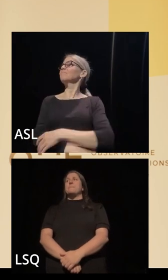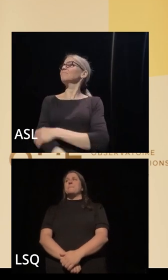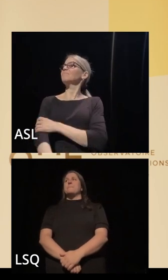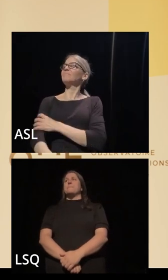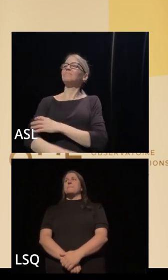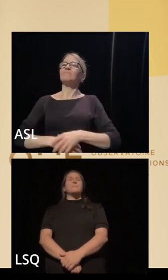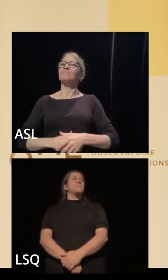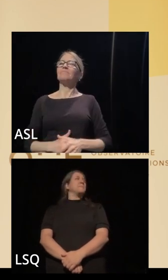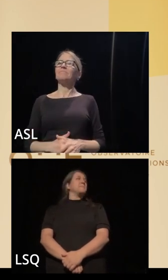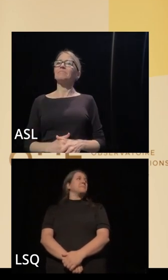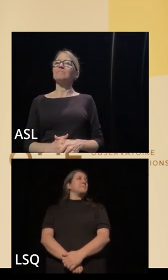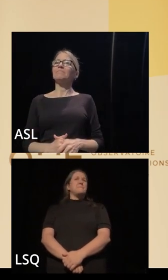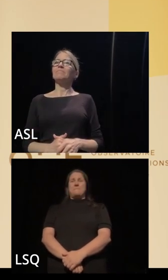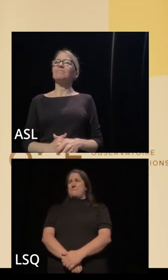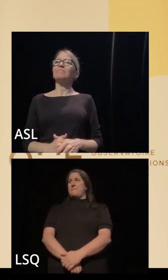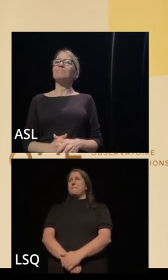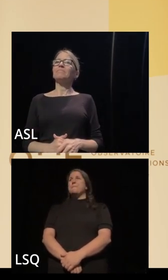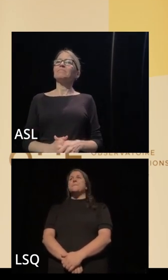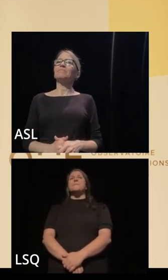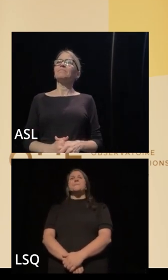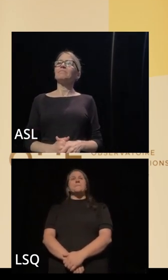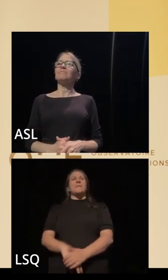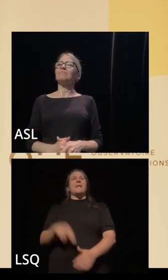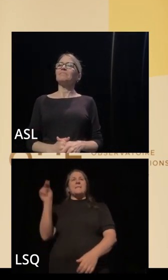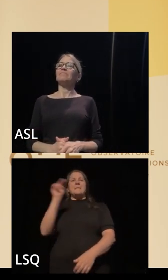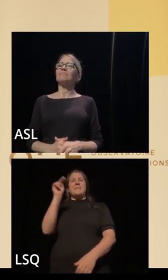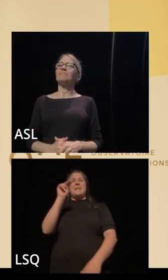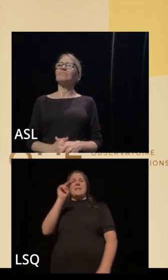Mes collègues. Oui, Nathalie.